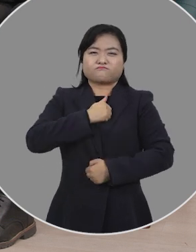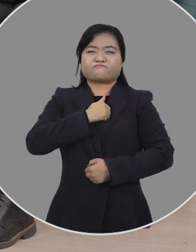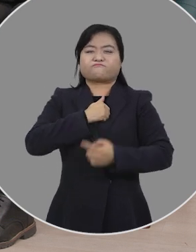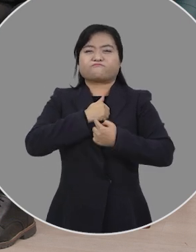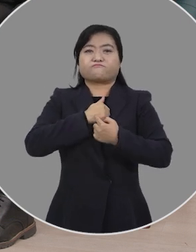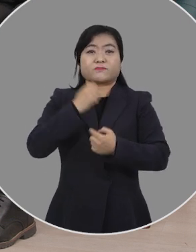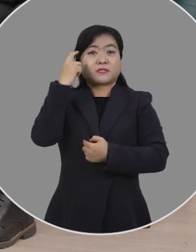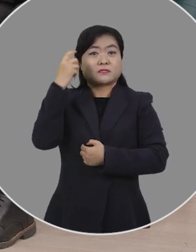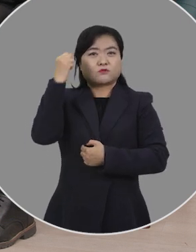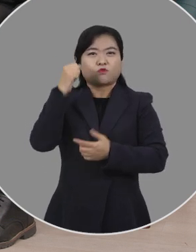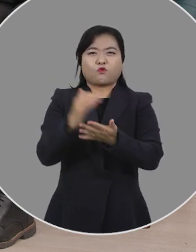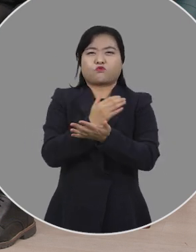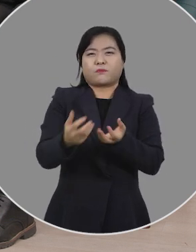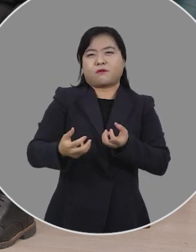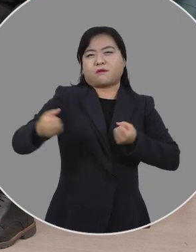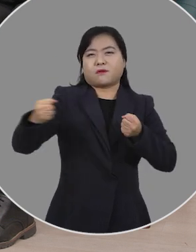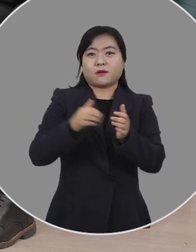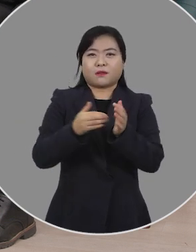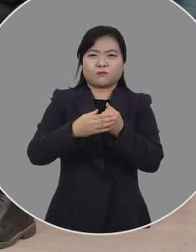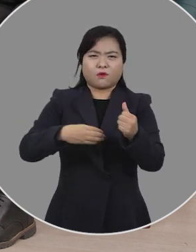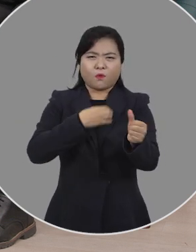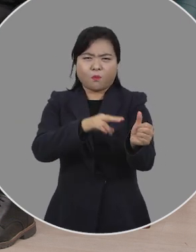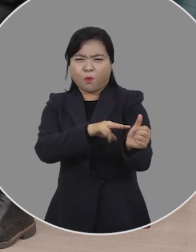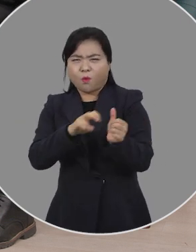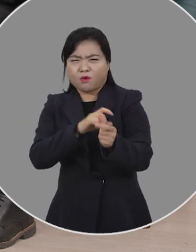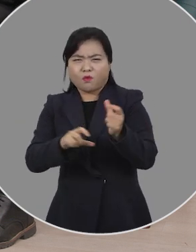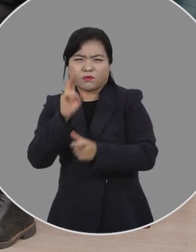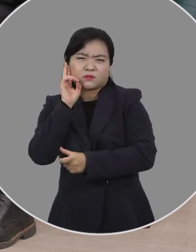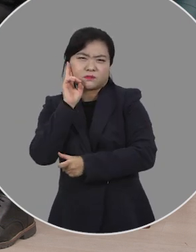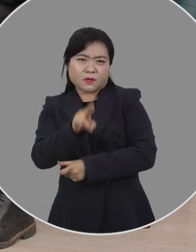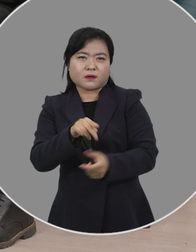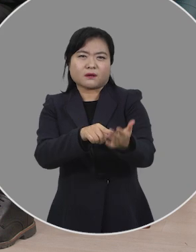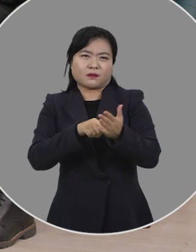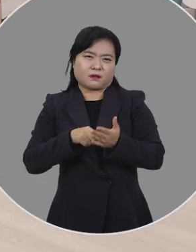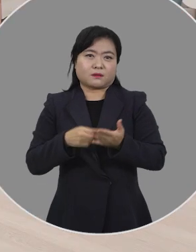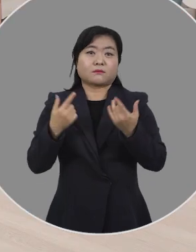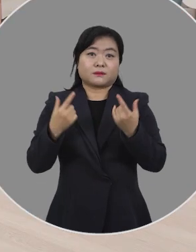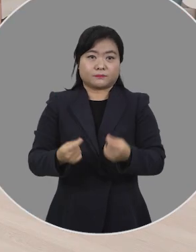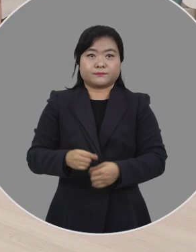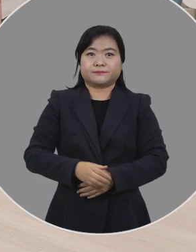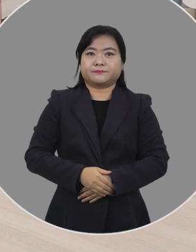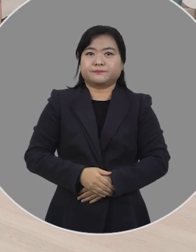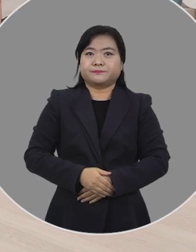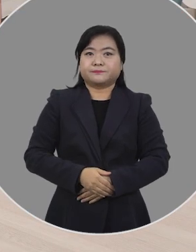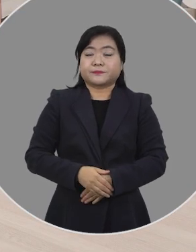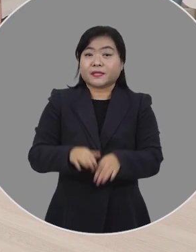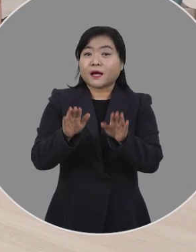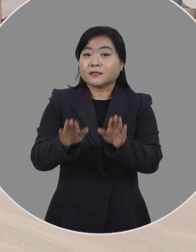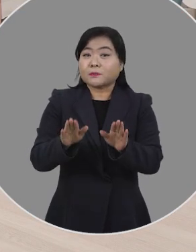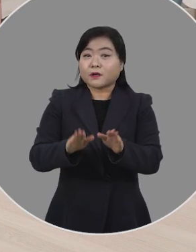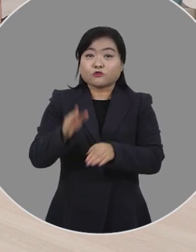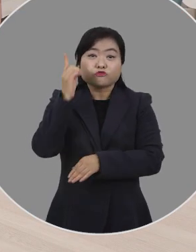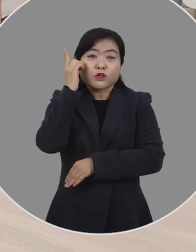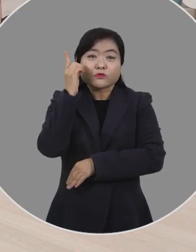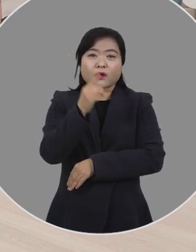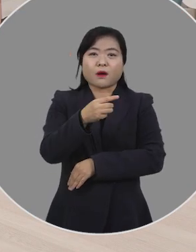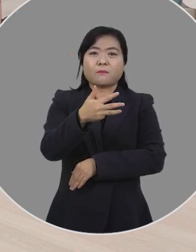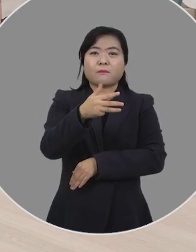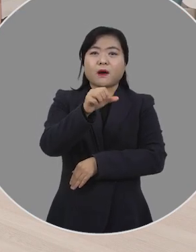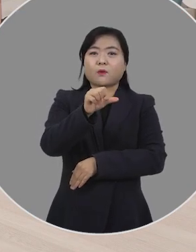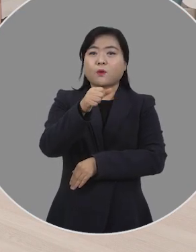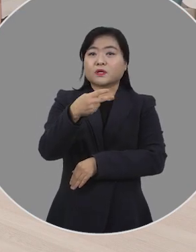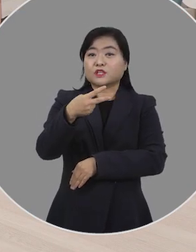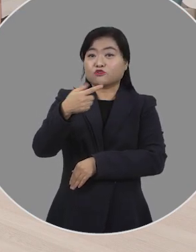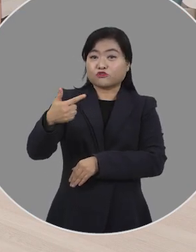좀 더 강하게 나타난 것이 아닌가, 그런 우려와 생각을 하고 있습니다. 네, 이번에는 휴대전화 뒷자리